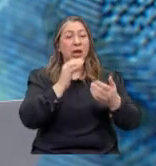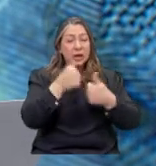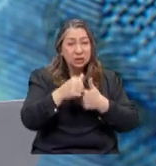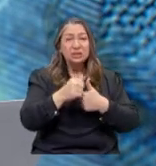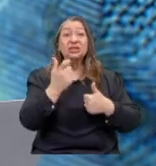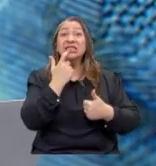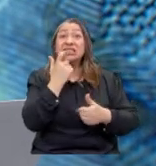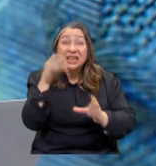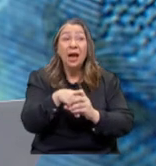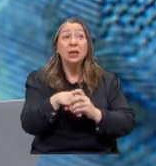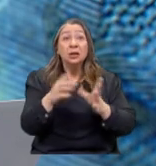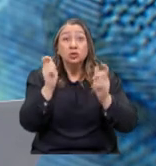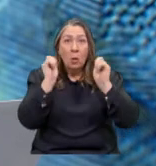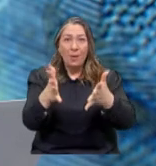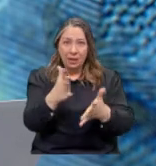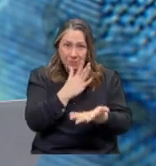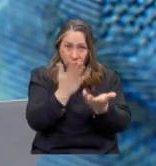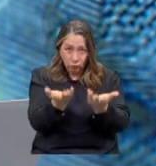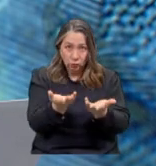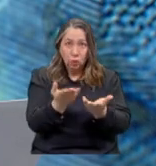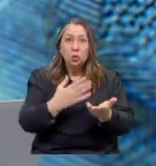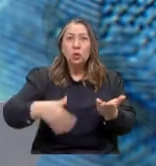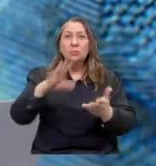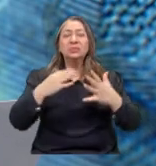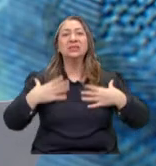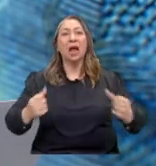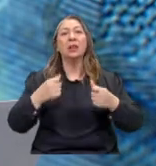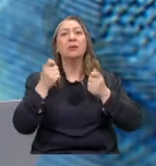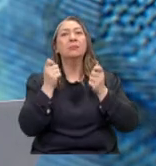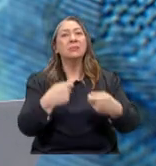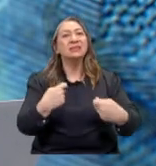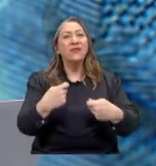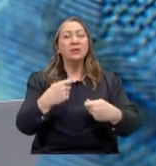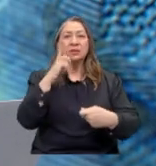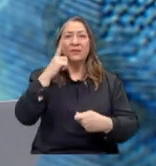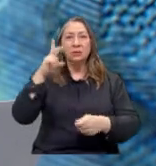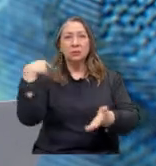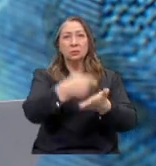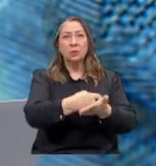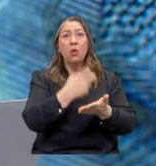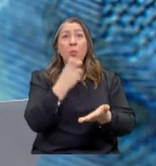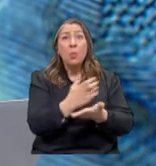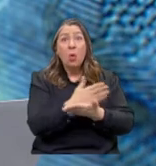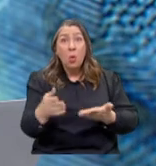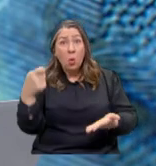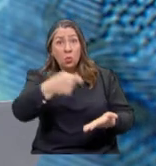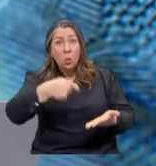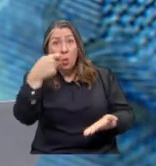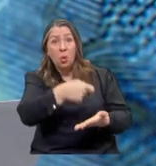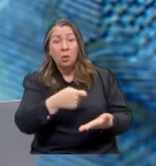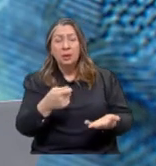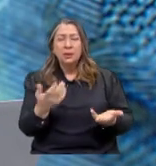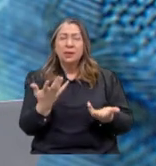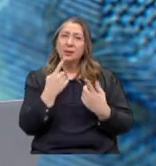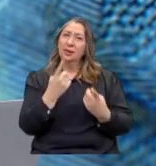diş dahil, ki çok pahalı biliyorsunuz. Tüm sağlık harcamaları devlet tarafından yine ömür boyu karşılanıyor. Yani